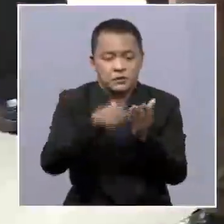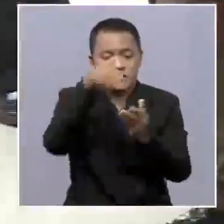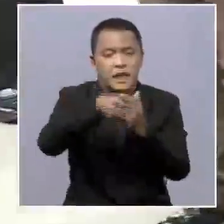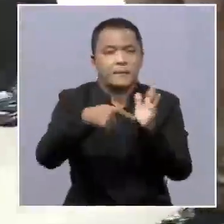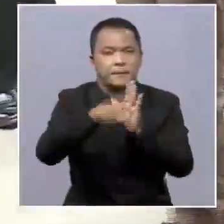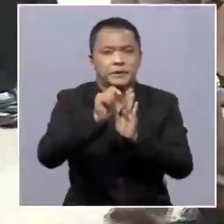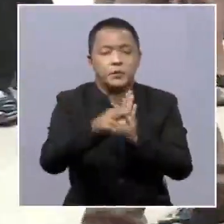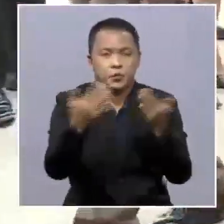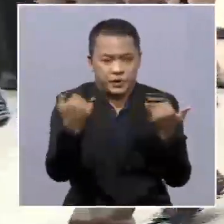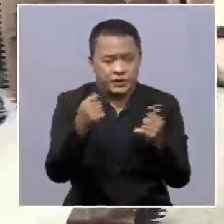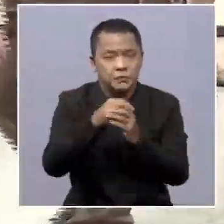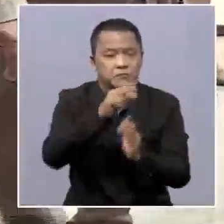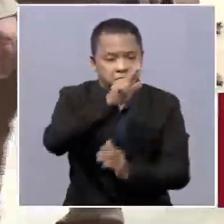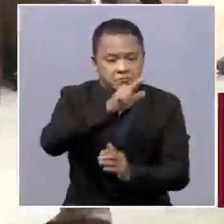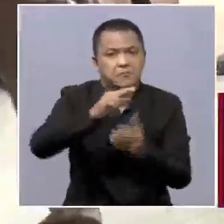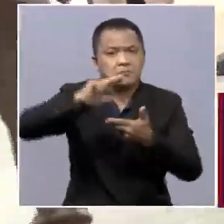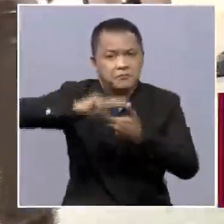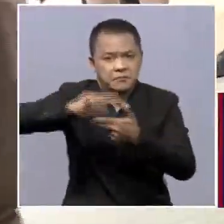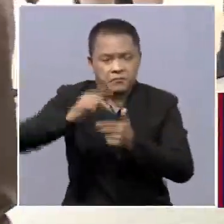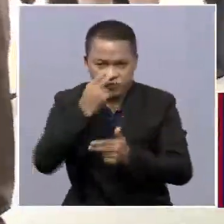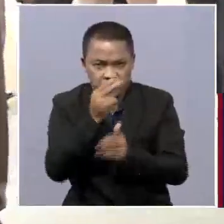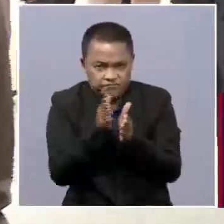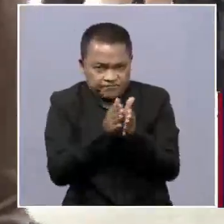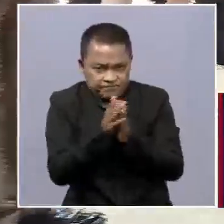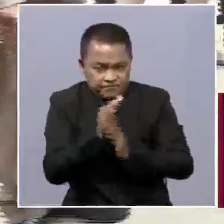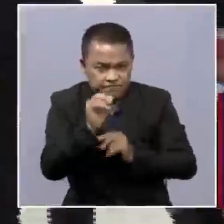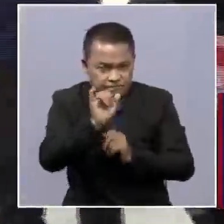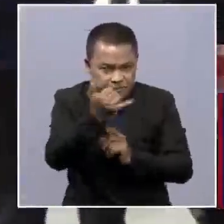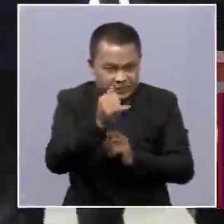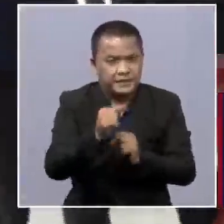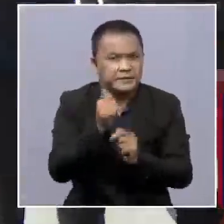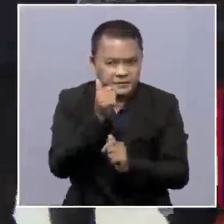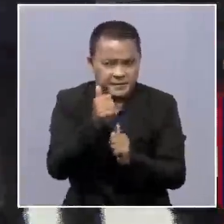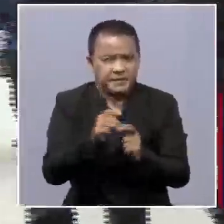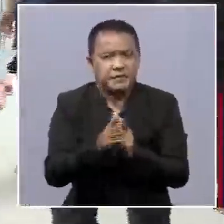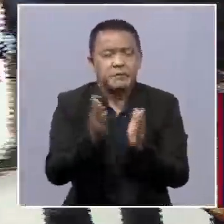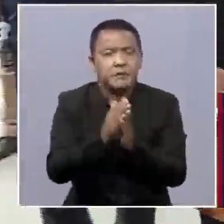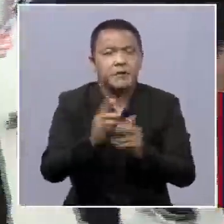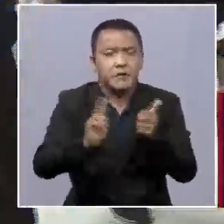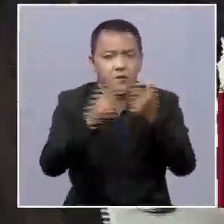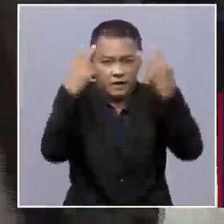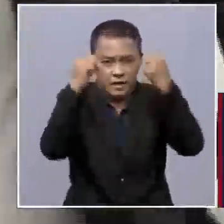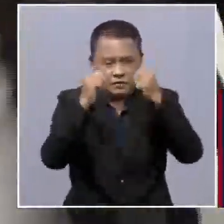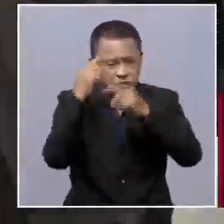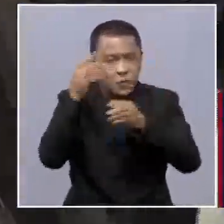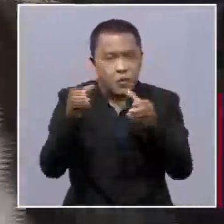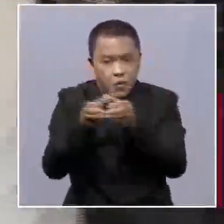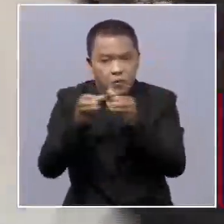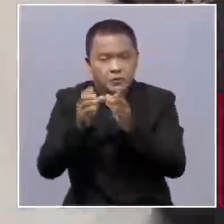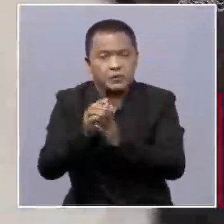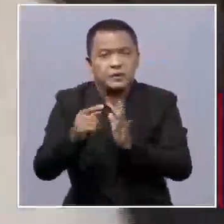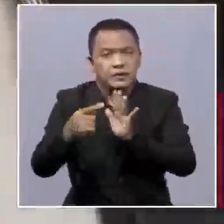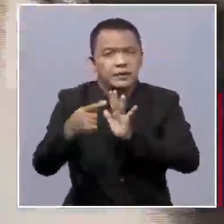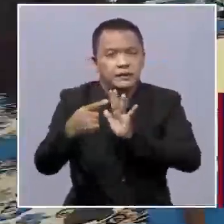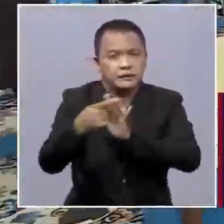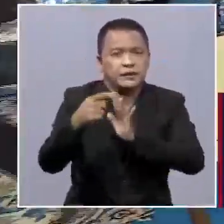ทุมเที่ยวนี้พลังประชารัฐเนี่ยเขาเองก็มีลุ้นเหมือนกันมากกว่าปี62ที่ผ่านมานะครับเพราะว่าพลเอกประวิตรเนี่ยได้แม่ทัพใหญ่อย่างเสวกประเ